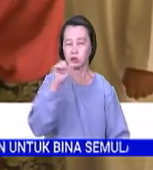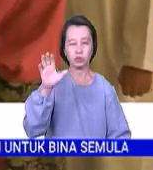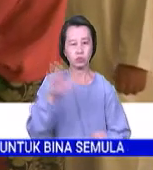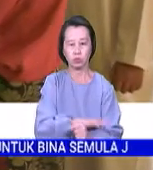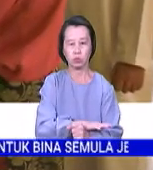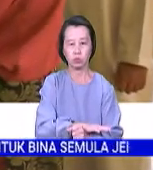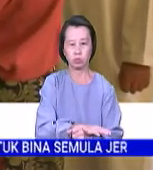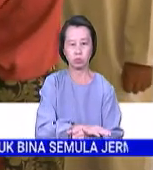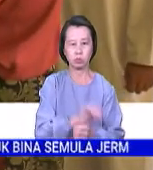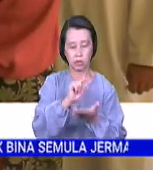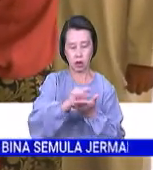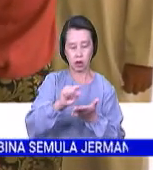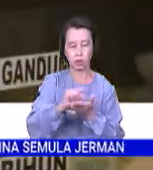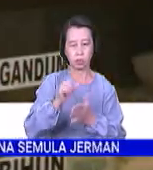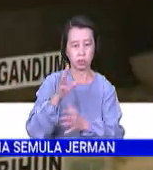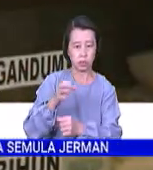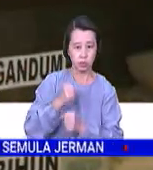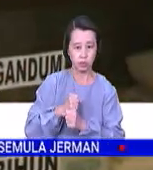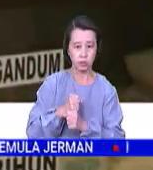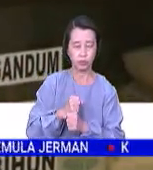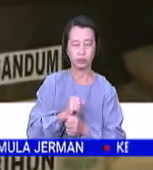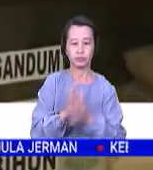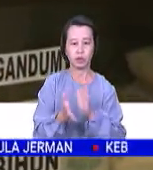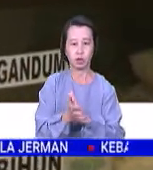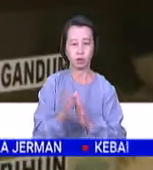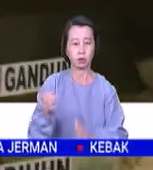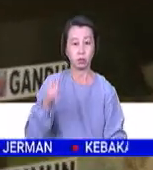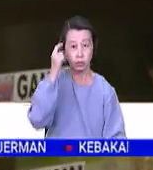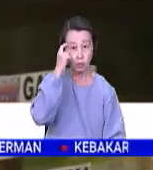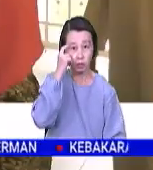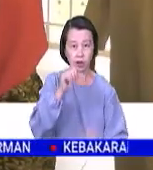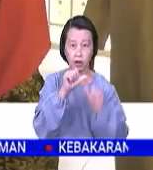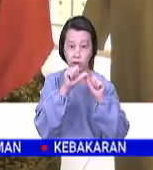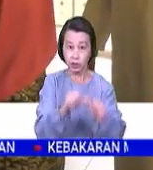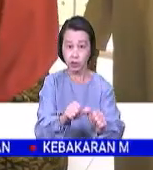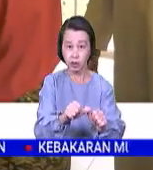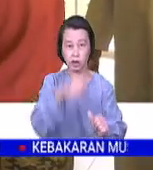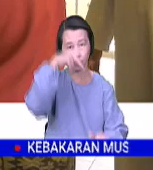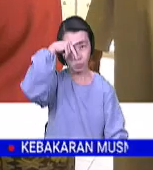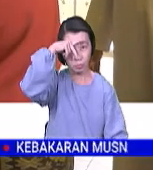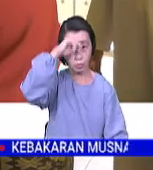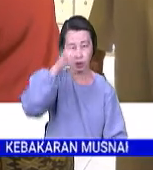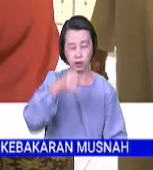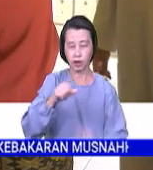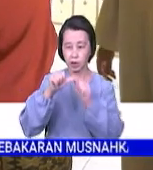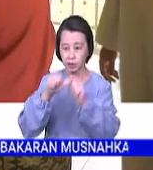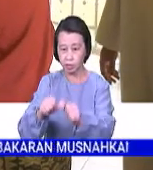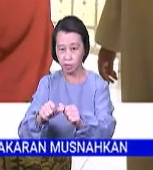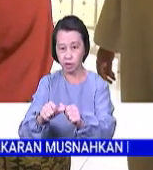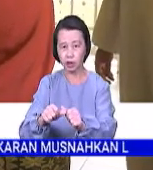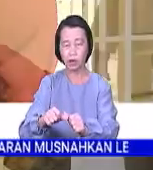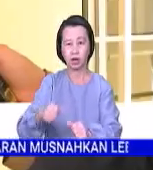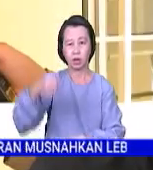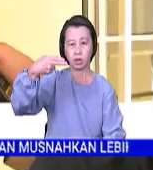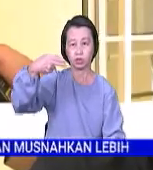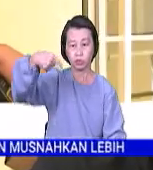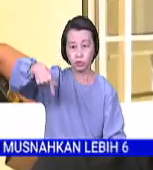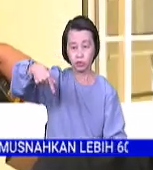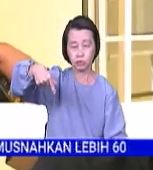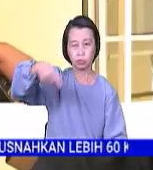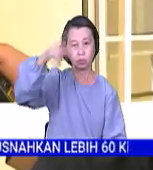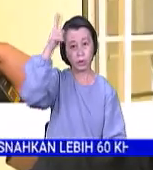tidak mencukupi gaji yang mereka perolehi. Jadi jangan anggap mereka yang tinggal di Putrajaya, tinggal di kuartus kerajaan ini, mereka